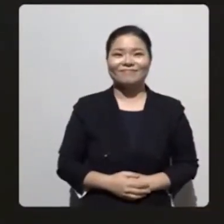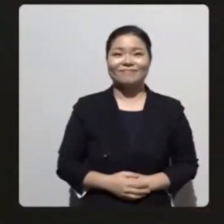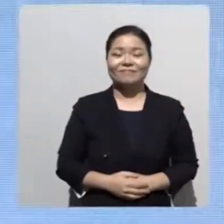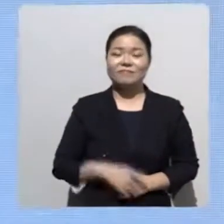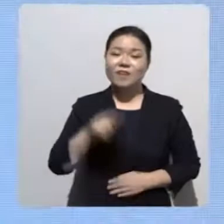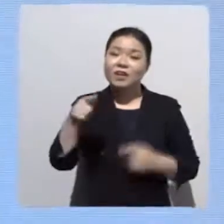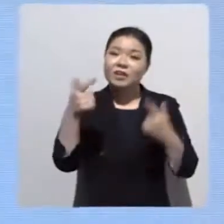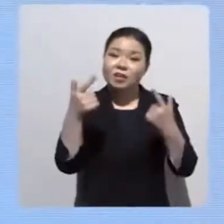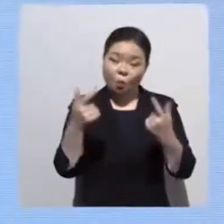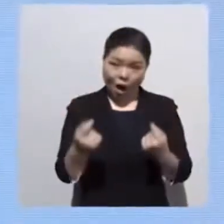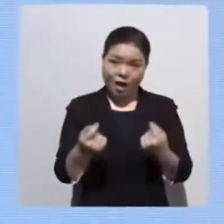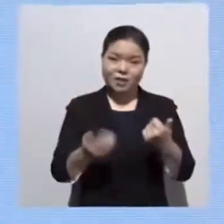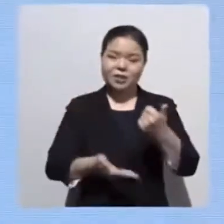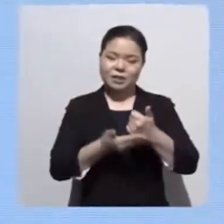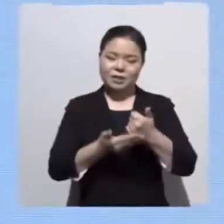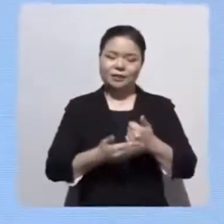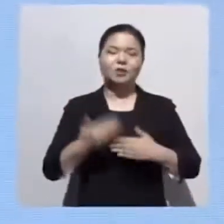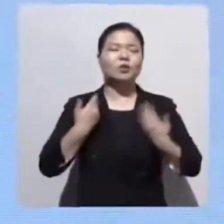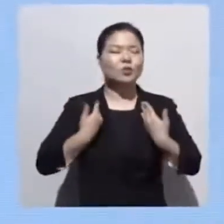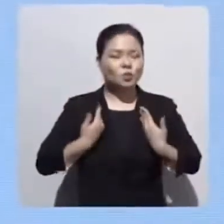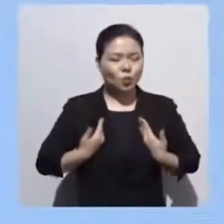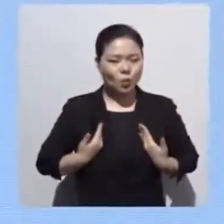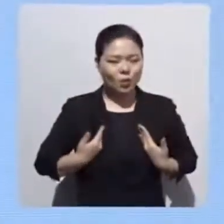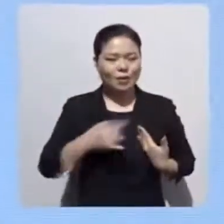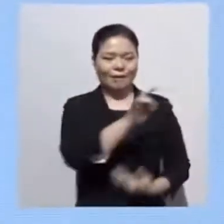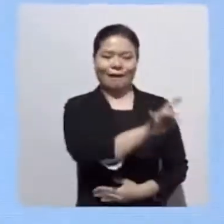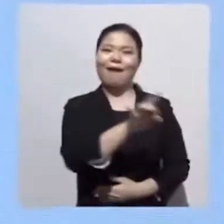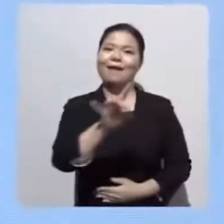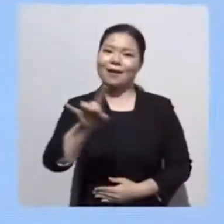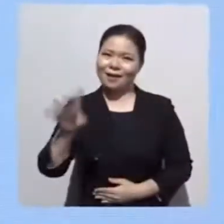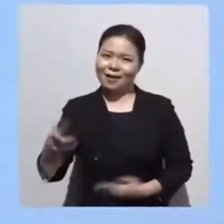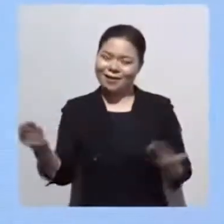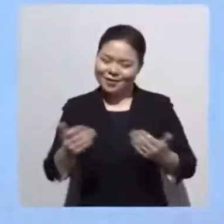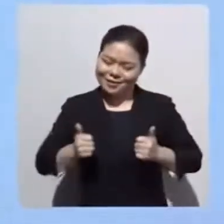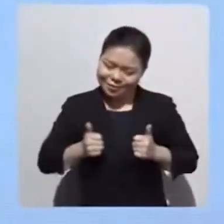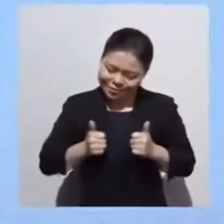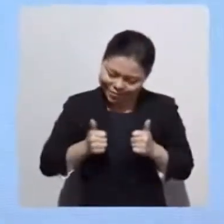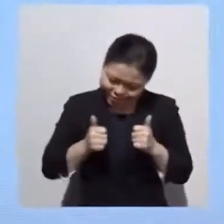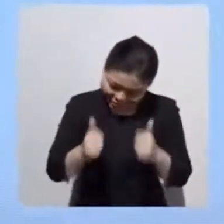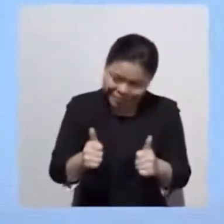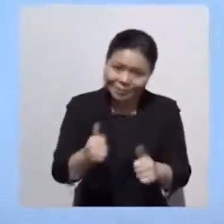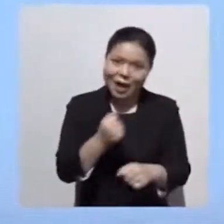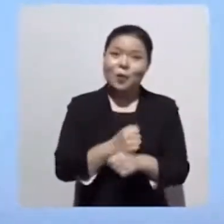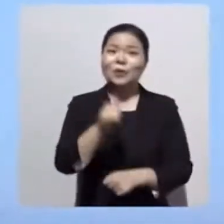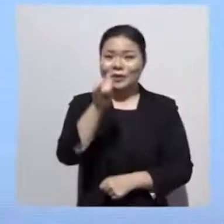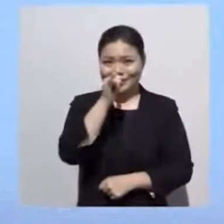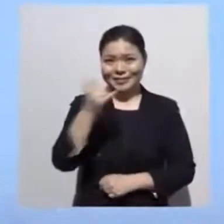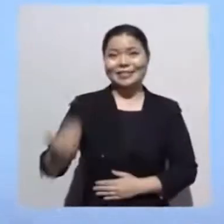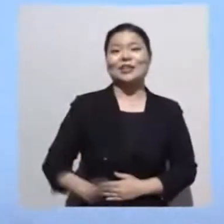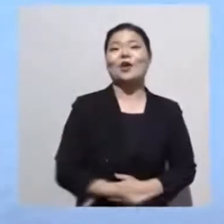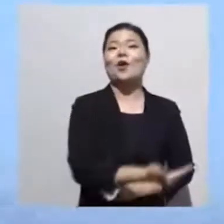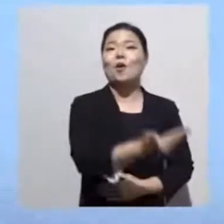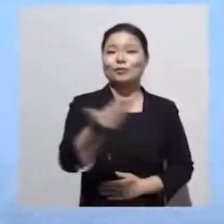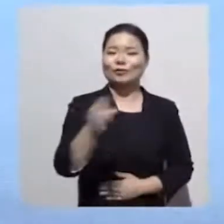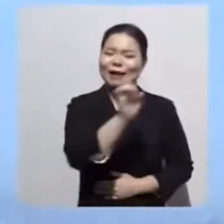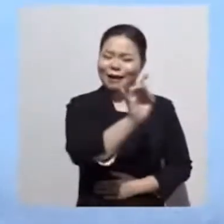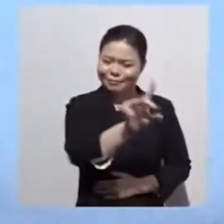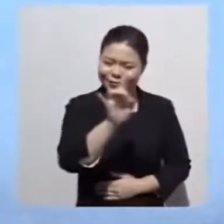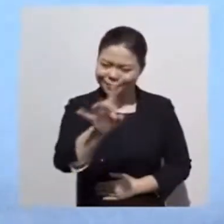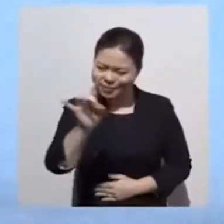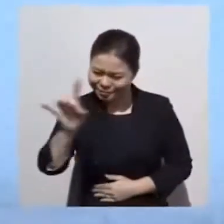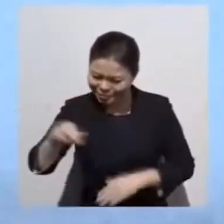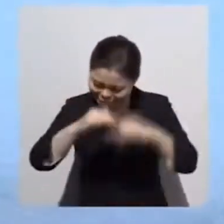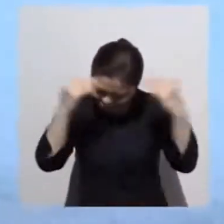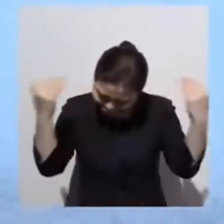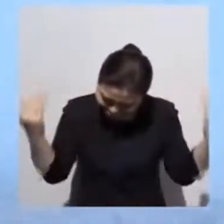이러한 칭찬은 묵묵히 각자의 자리에서 이 사회를 빛내주고 계시는 국민 한 분, 한